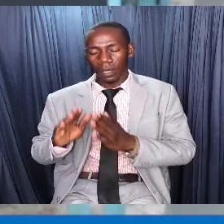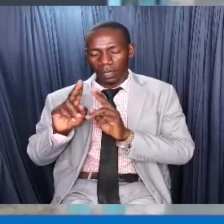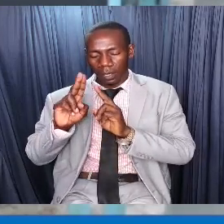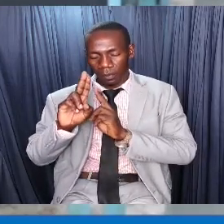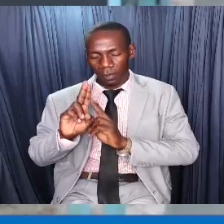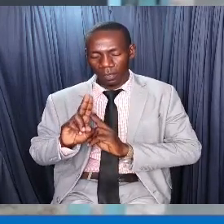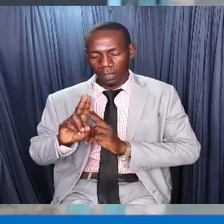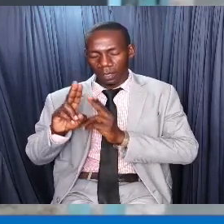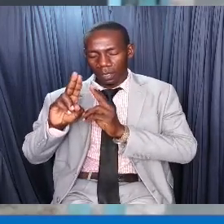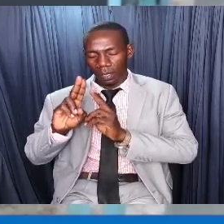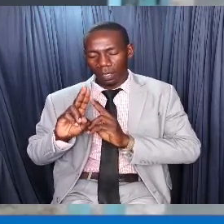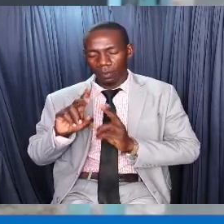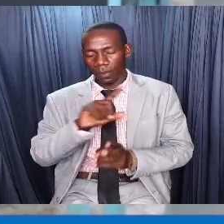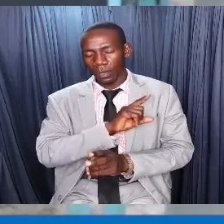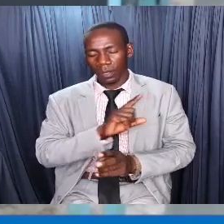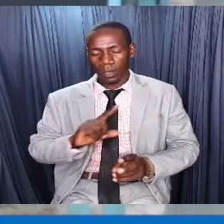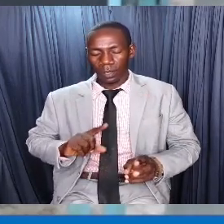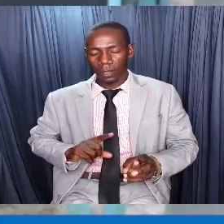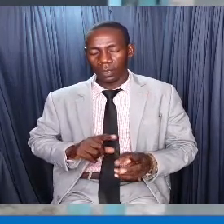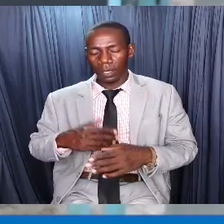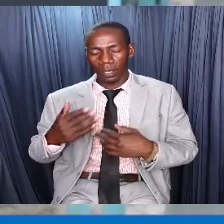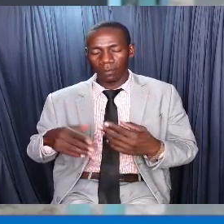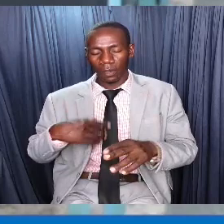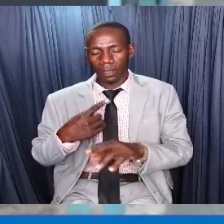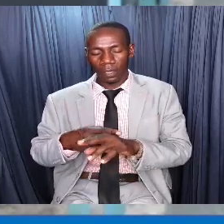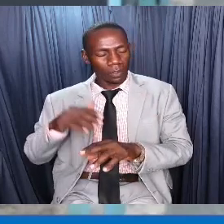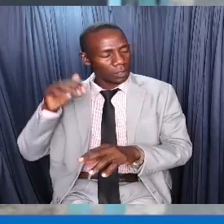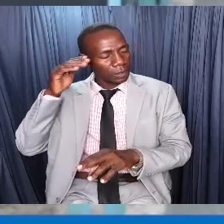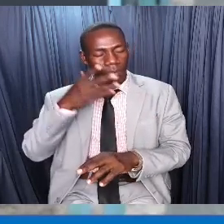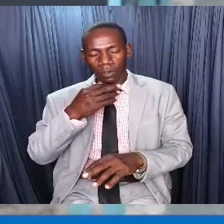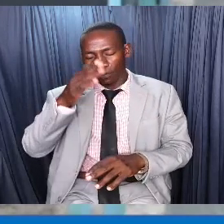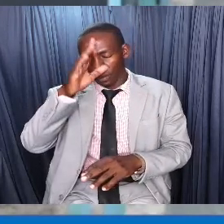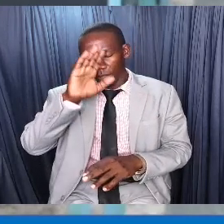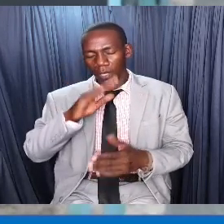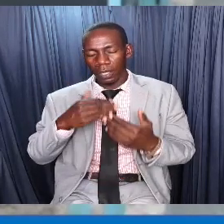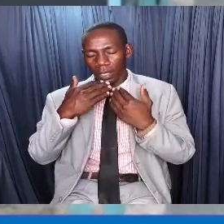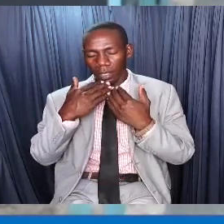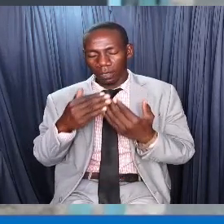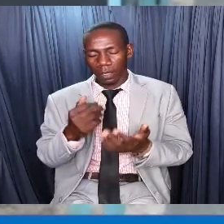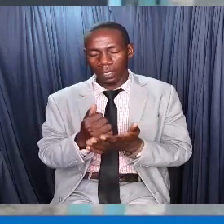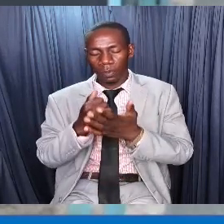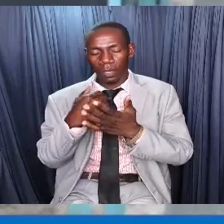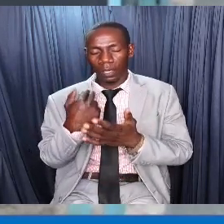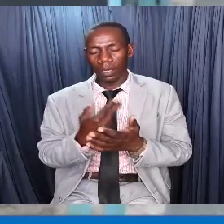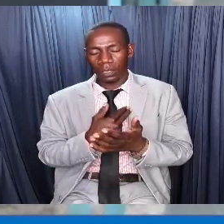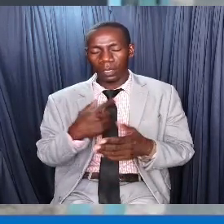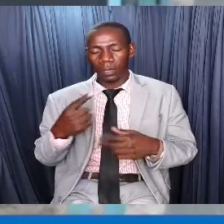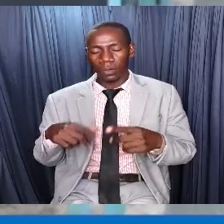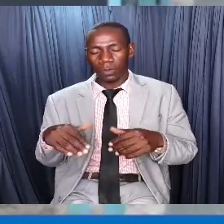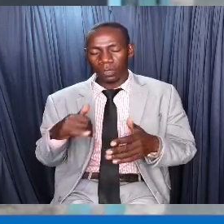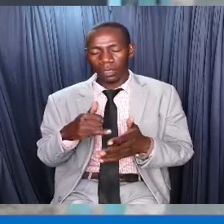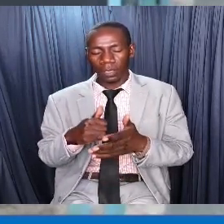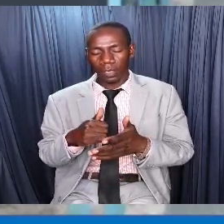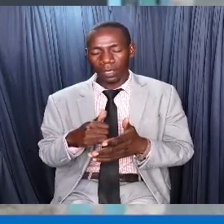Bwana, tunyenyekee Bwana miguuni pako saa yote tukisikiza mtumishi wako Bwana. Asante umetusaidia, umeenda kutenda hivyo